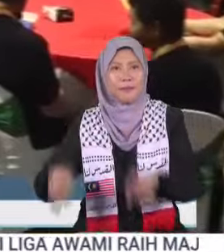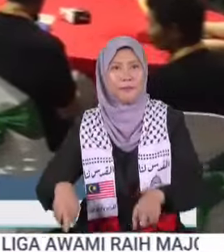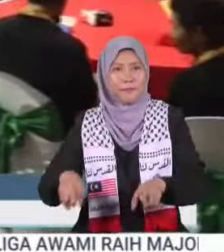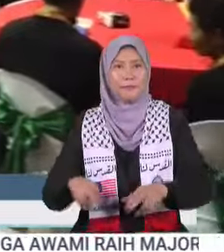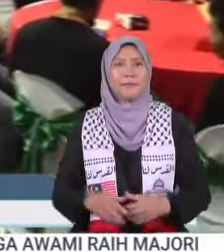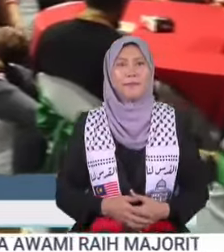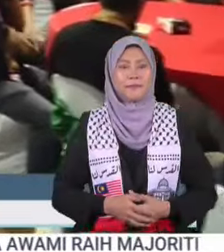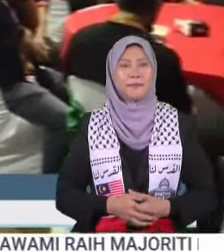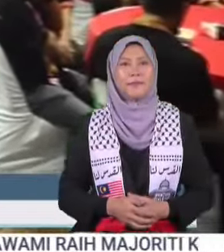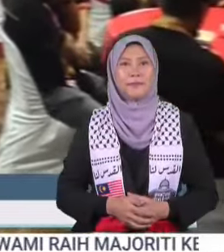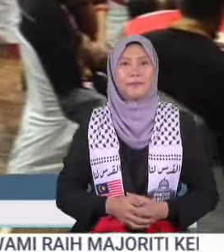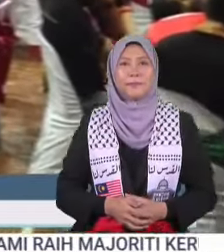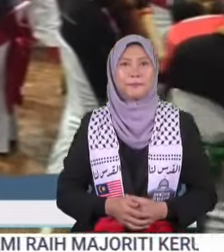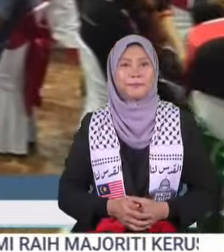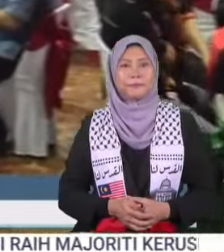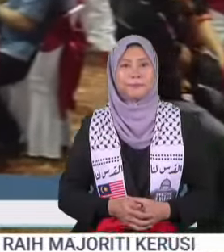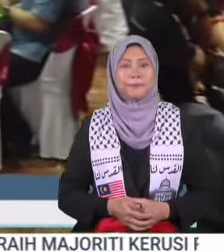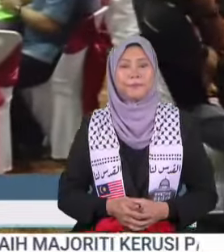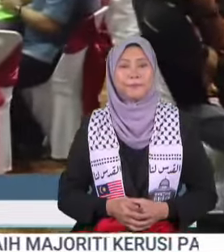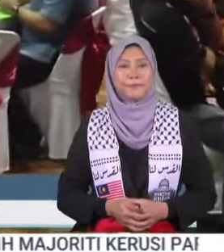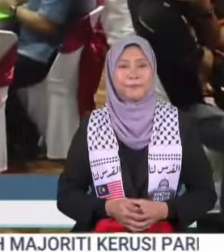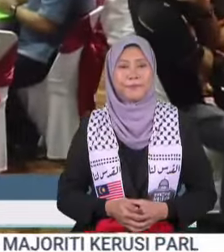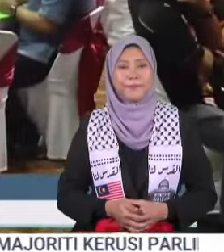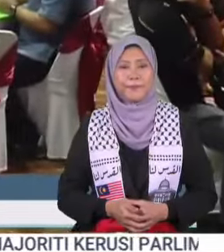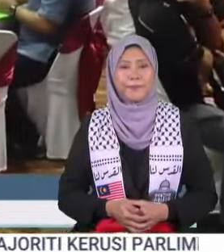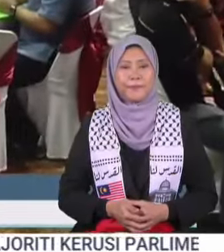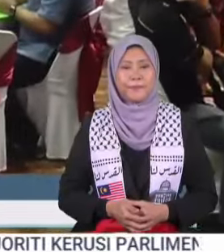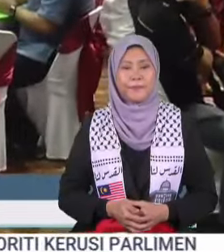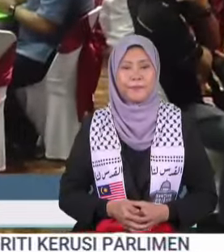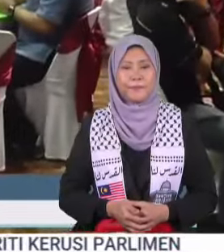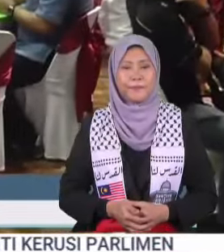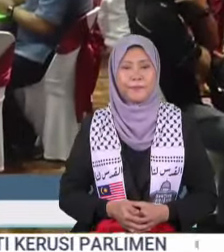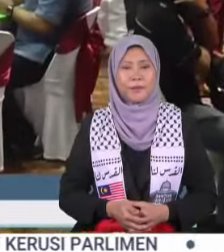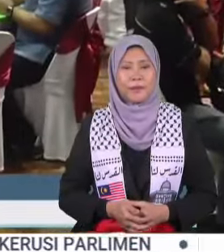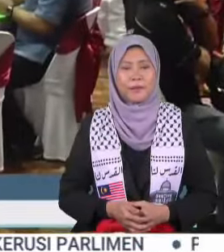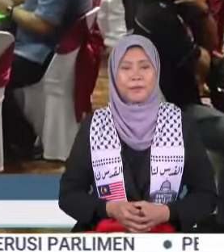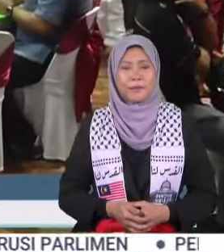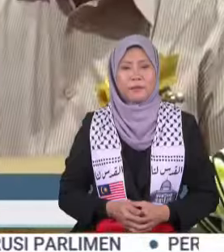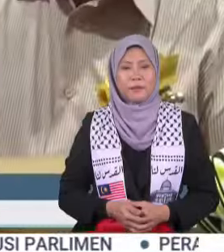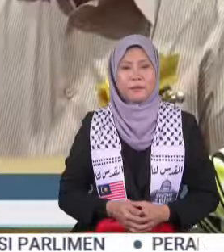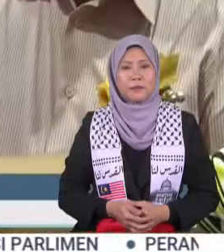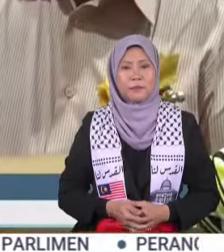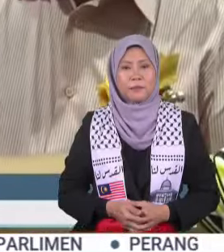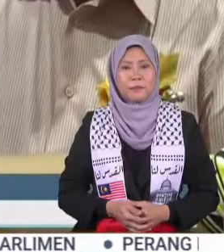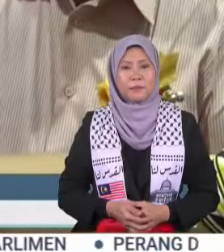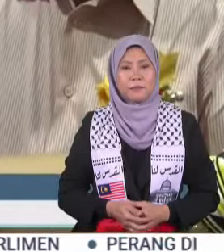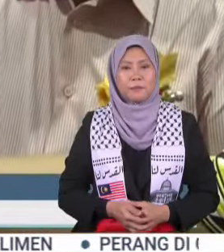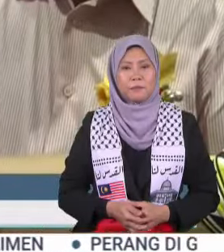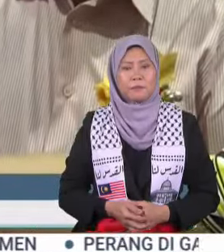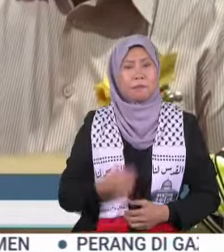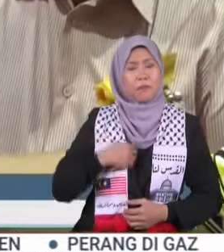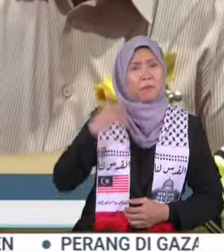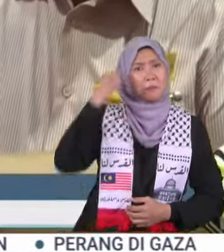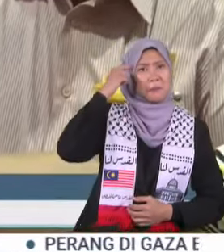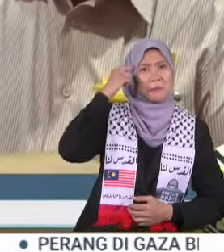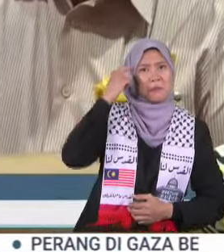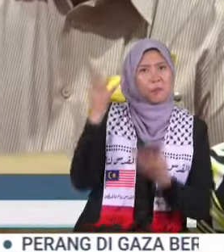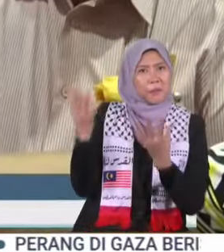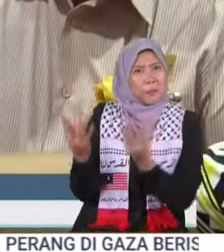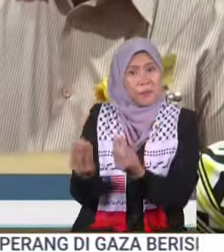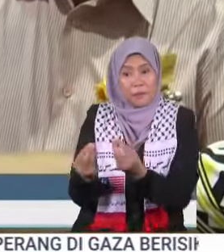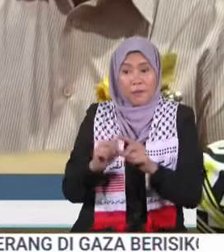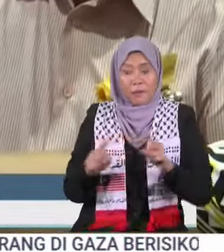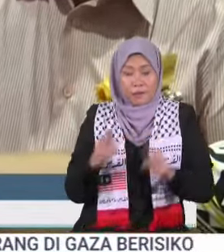rakyat kita expect the turnout to be tidak sebegitu ramai sebab ini hari